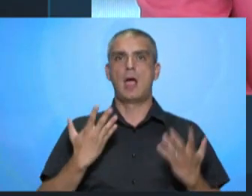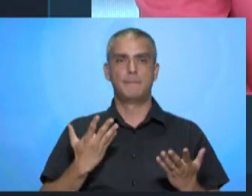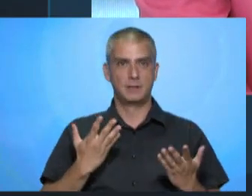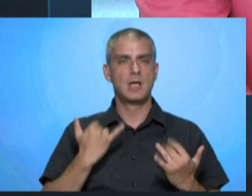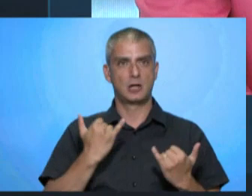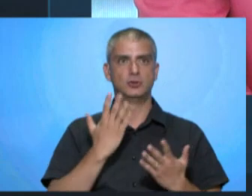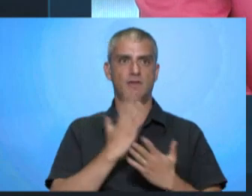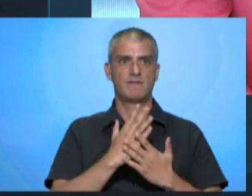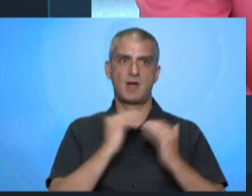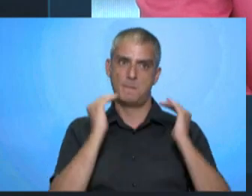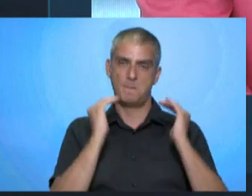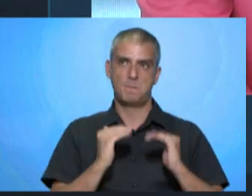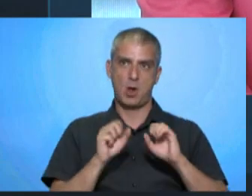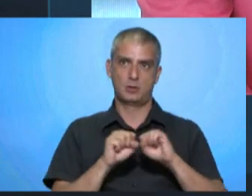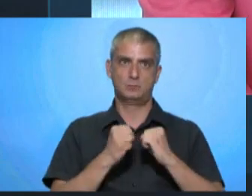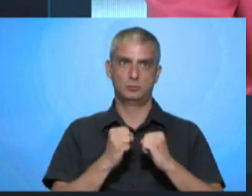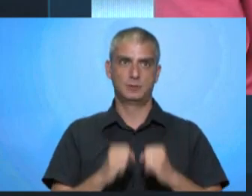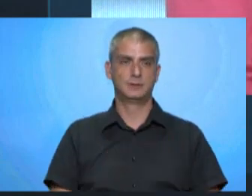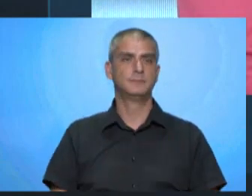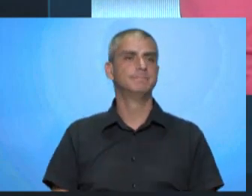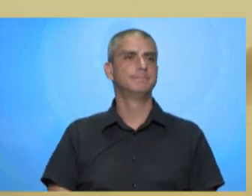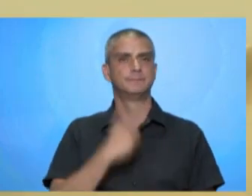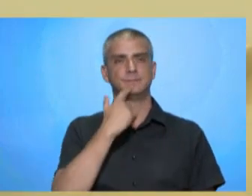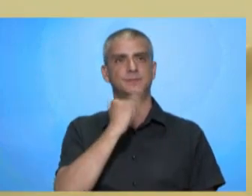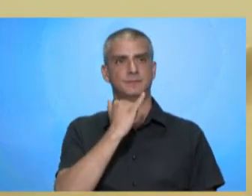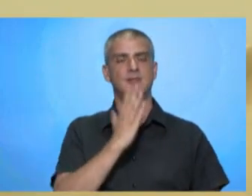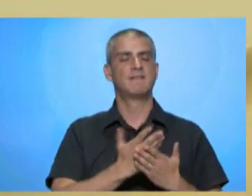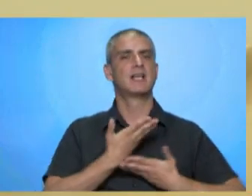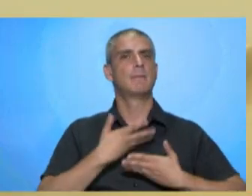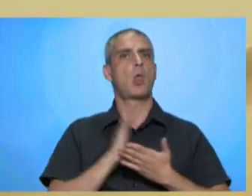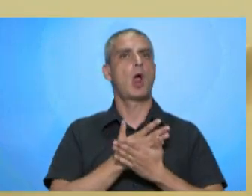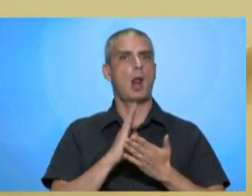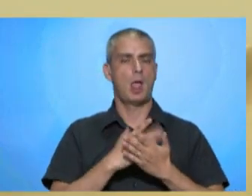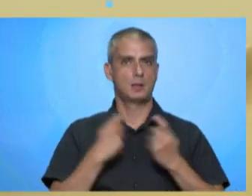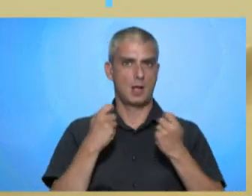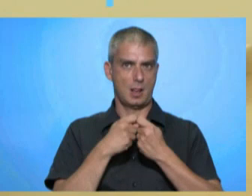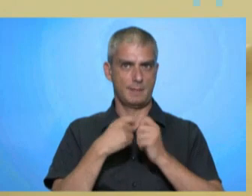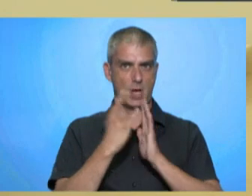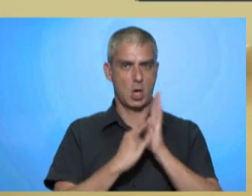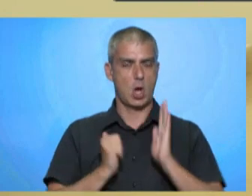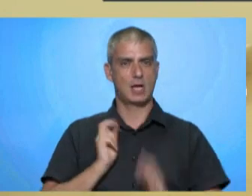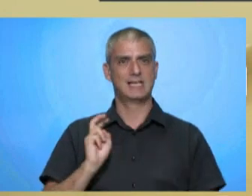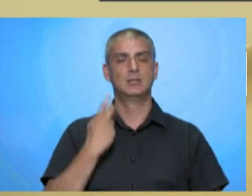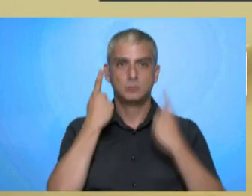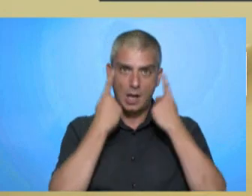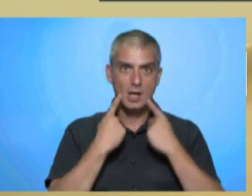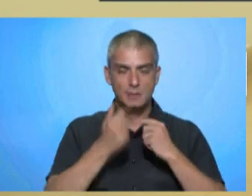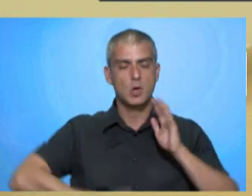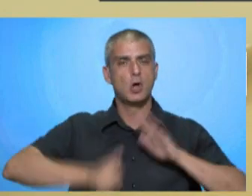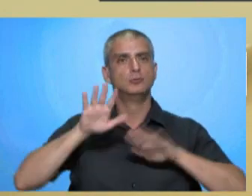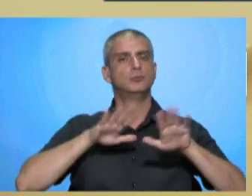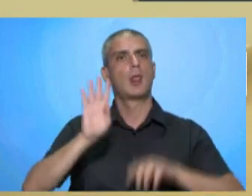עכשיו זה כבר נראה פחות משברי. נכון, גאולה, התקבלה החלטה בקואליציה לגבי חוק גיוס החרדים. ראש הממשלה